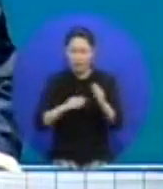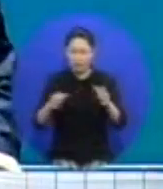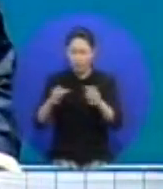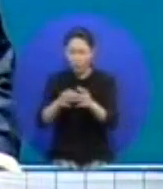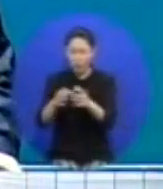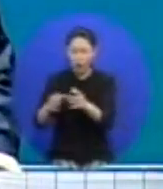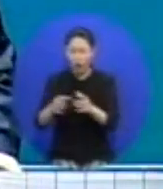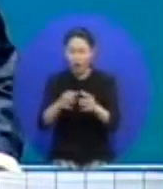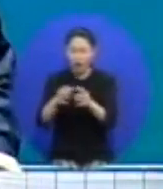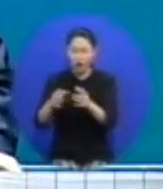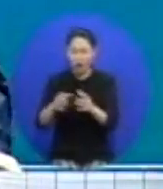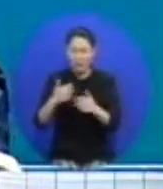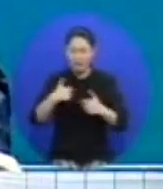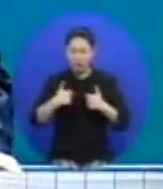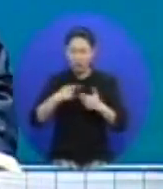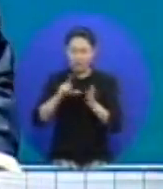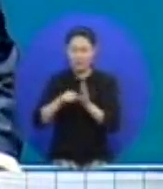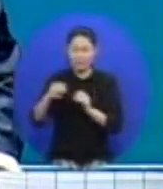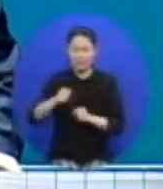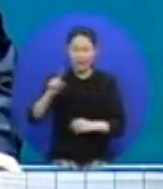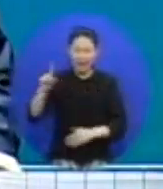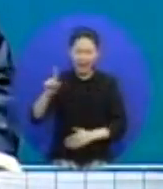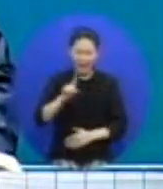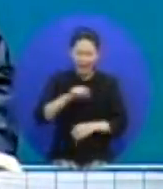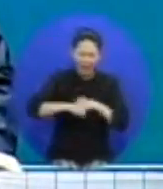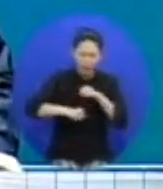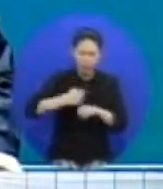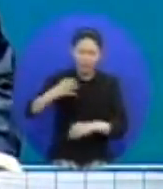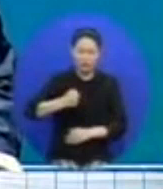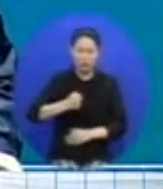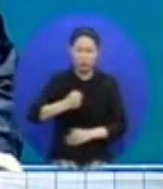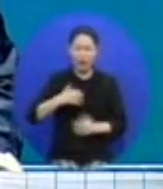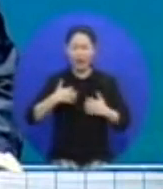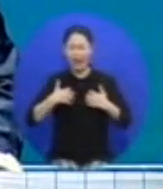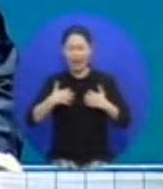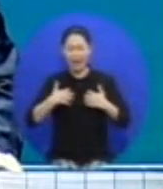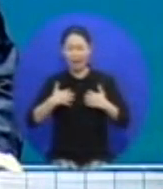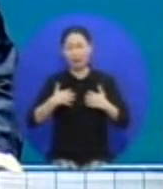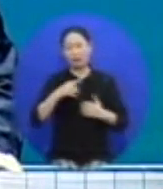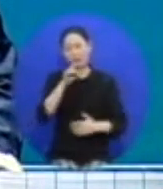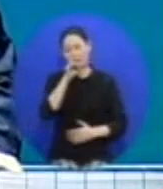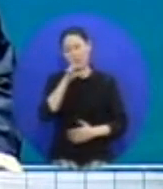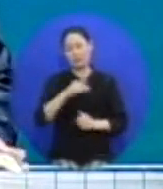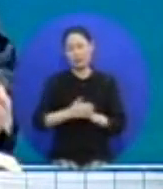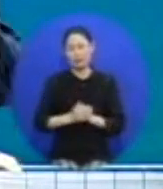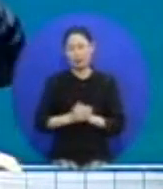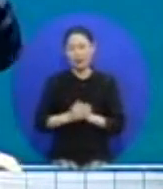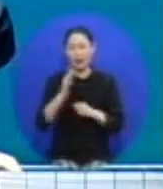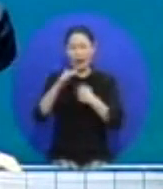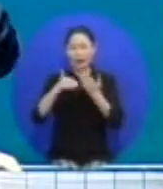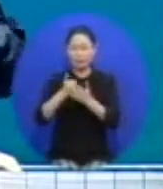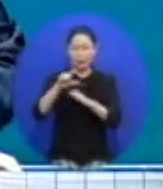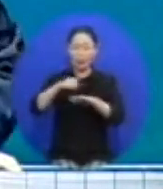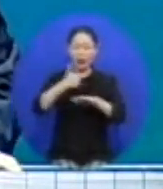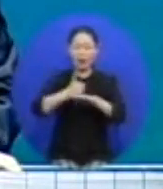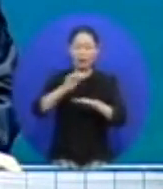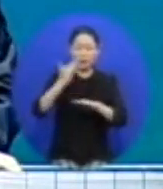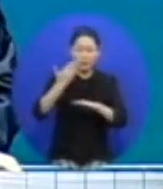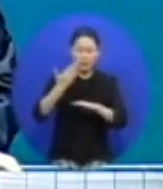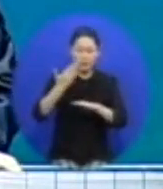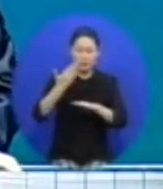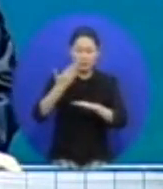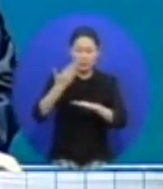시간을 가진다고 아무거나 가지고 오락을 해도 안 될 거에요 하나님이 왕되신 에 문제가